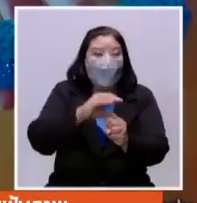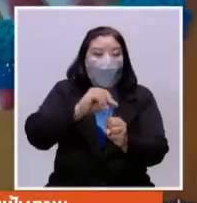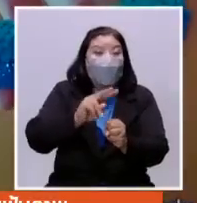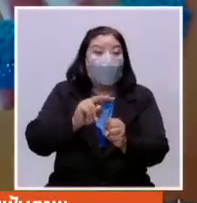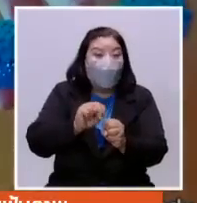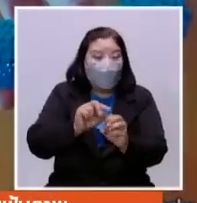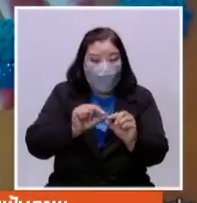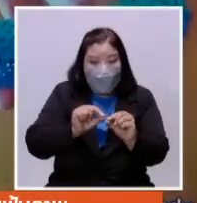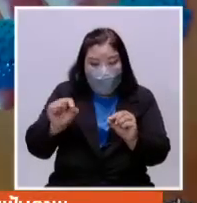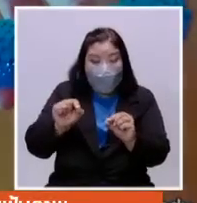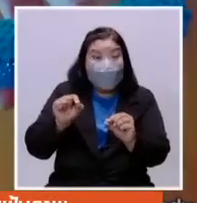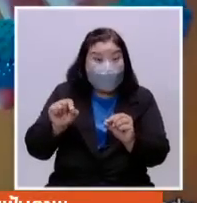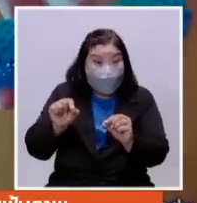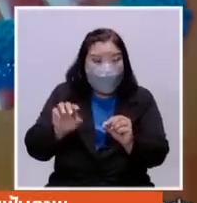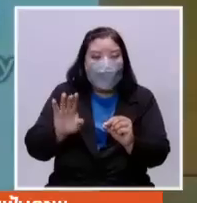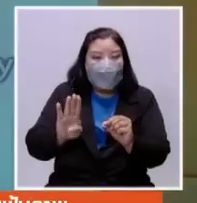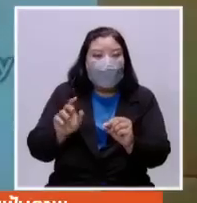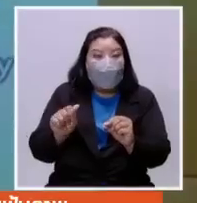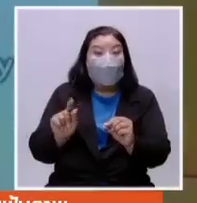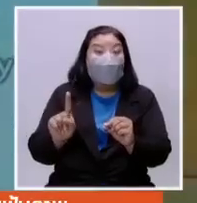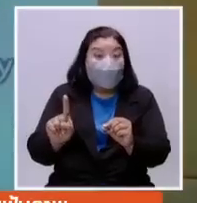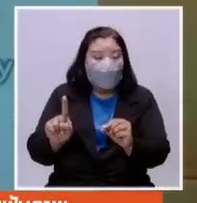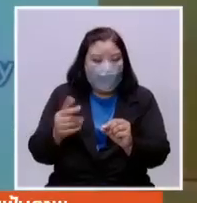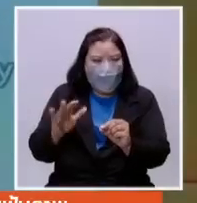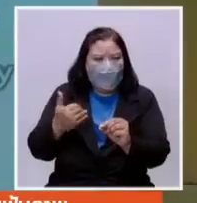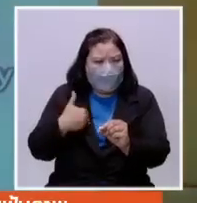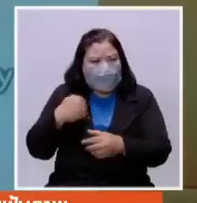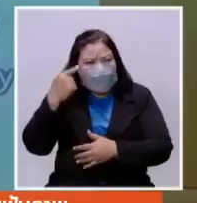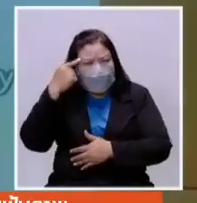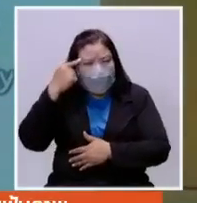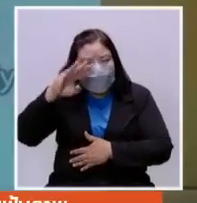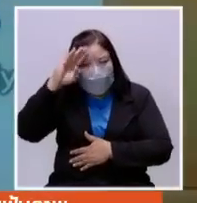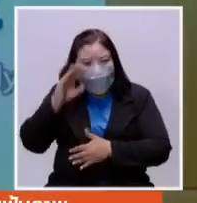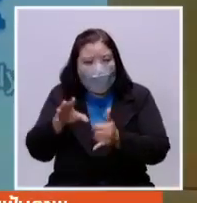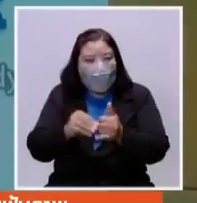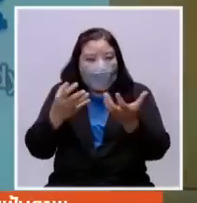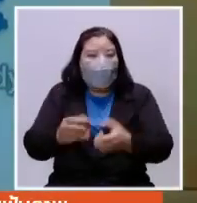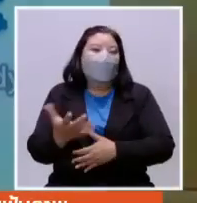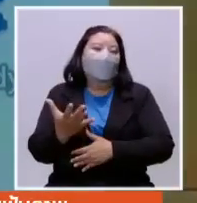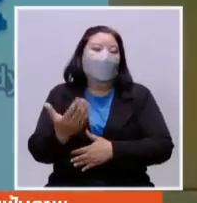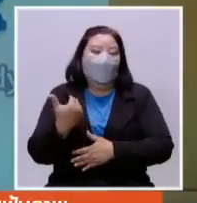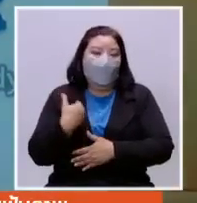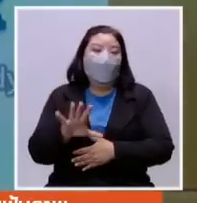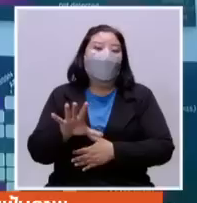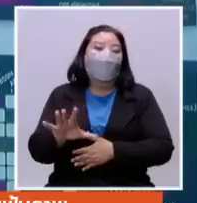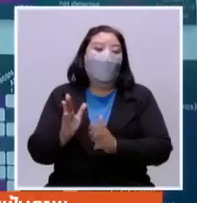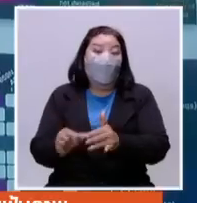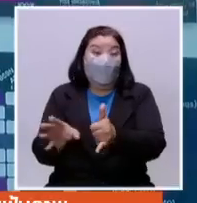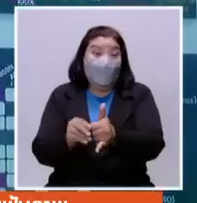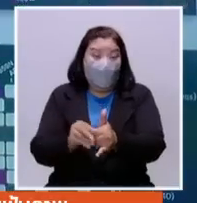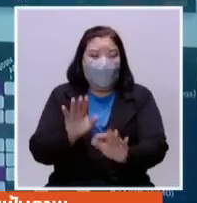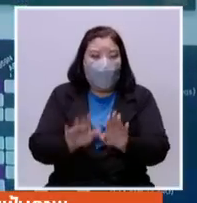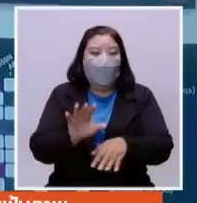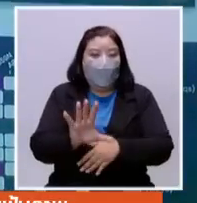ก้านจากสายพันธุ์หลัก BA.1 เล็กน้อยเท่านั้นไม่มีผลทำให้เกิดอะไรขึ้นมากนะครับก็พบจำนวน5รายคิดเป็นเพียงแค่ร้อยละ